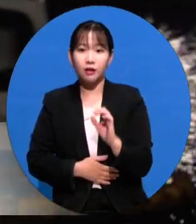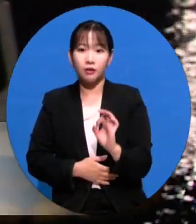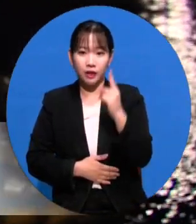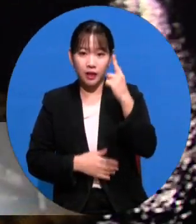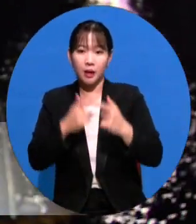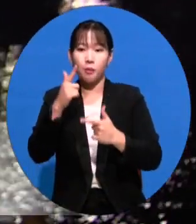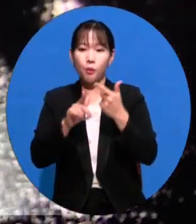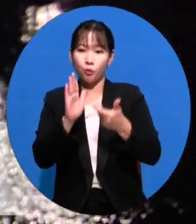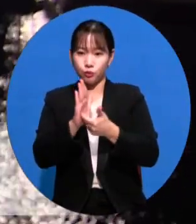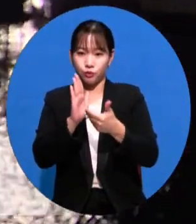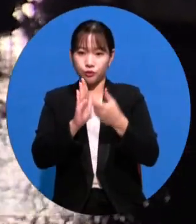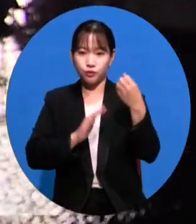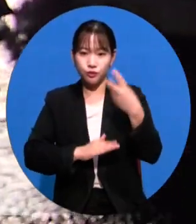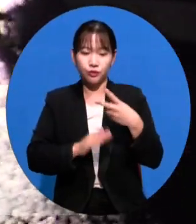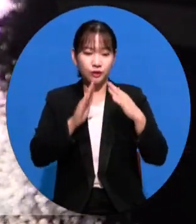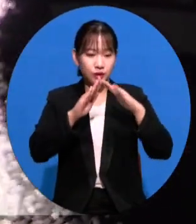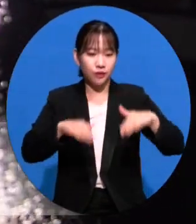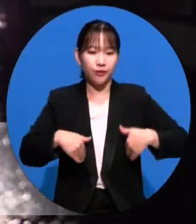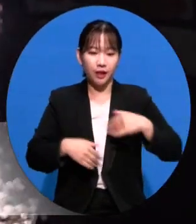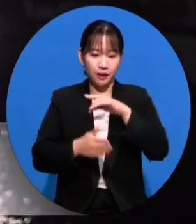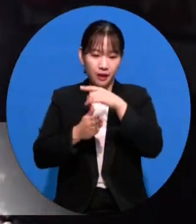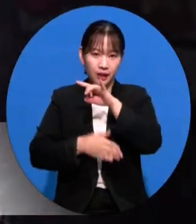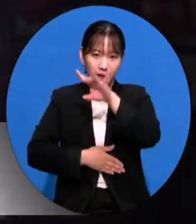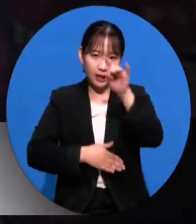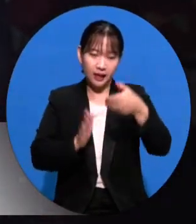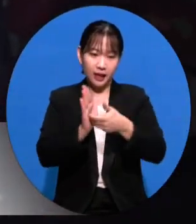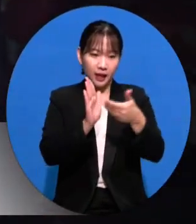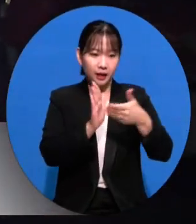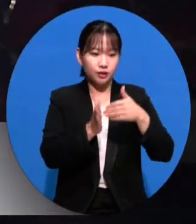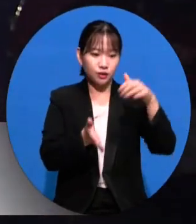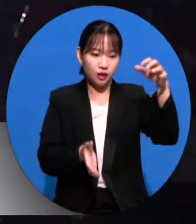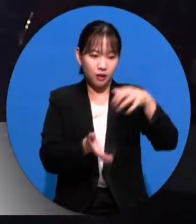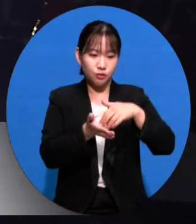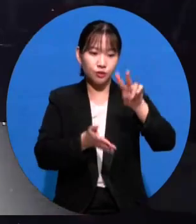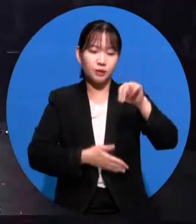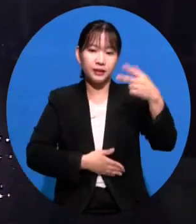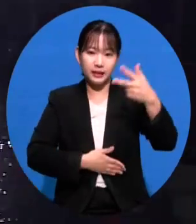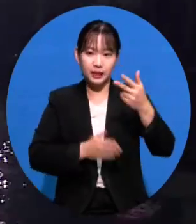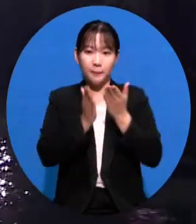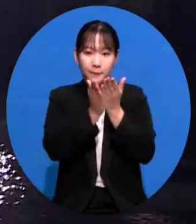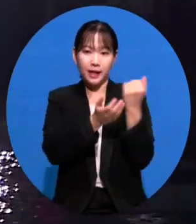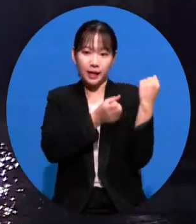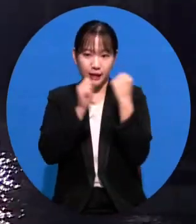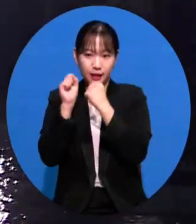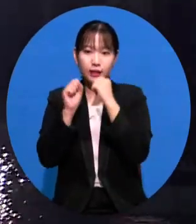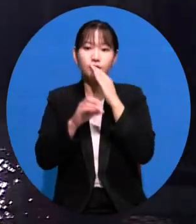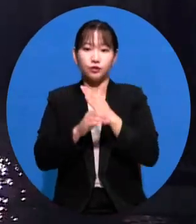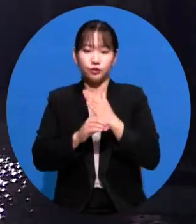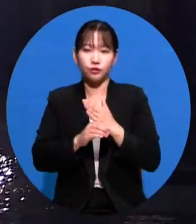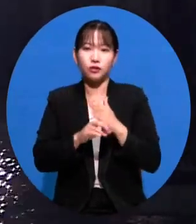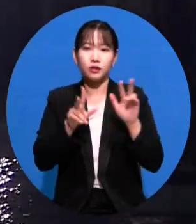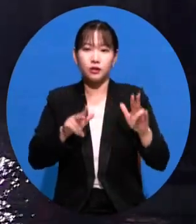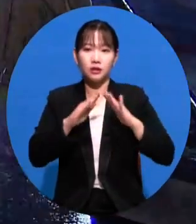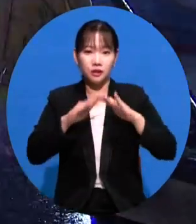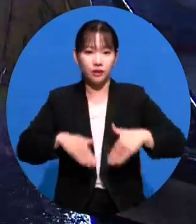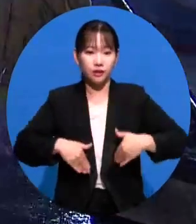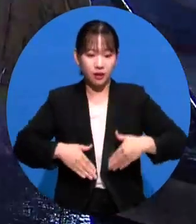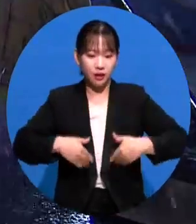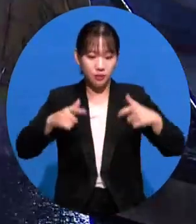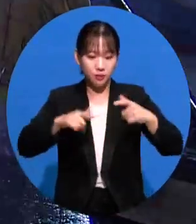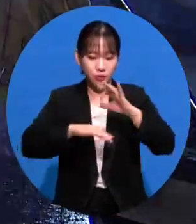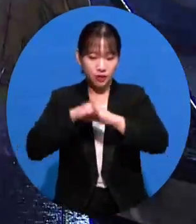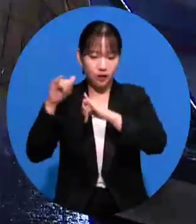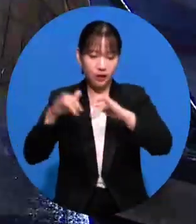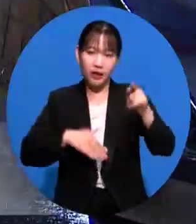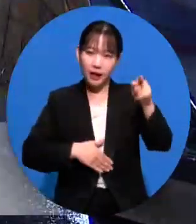이곳 목포 북항을 비롯해 전남 각 함포구에는 2만 7천여 척의 선박들이 대피해 있습니다. 현재 전남 남부 서해